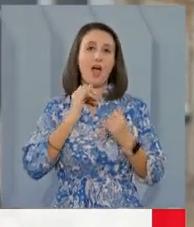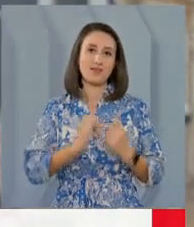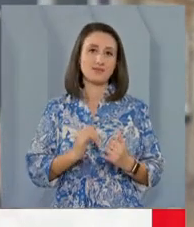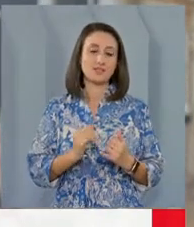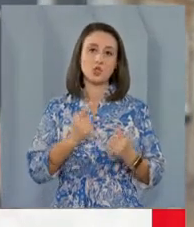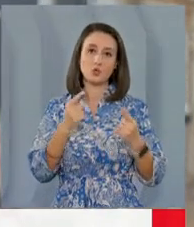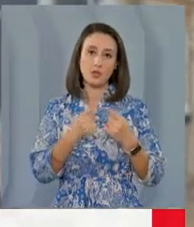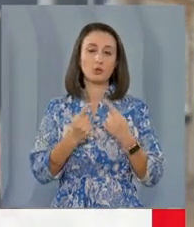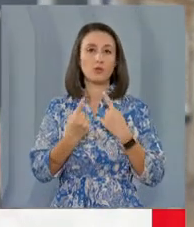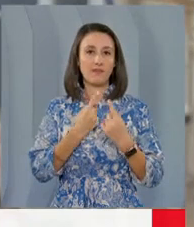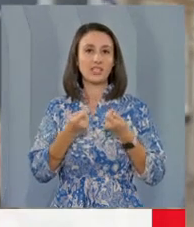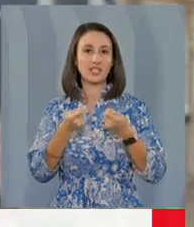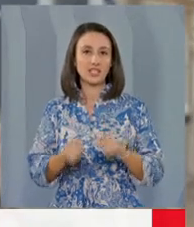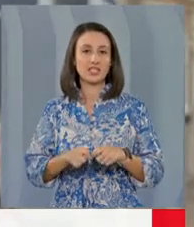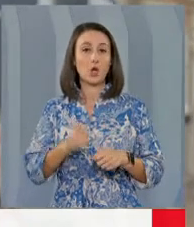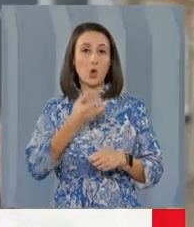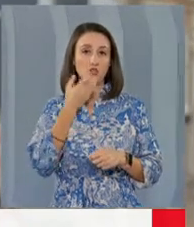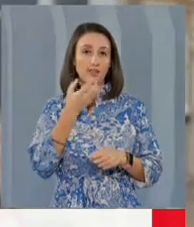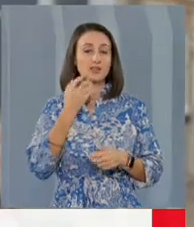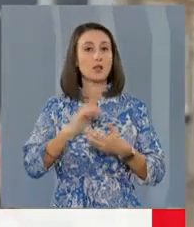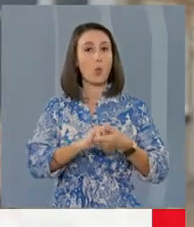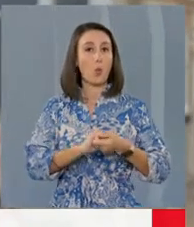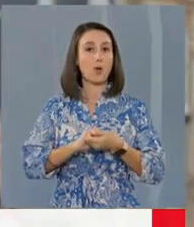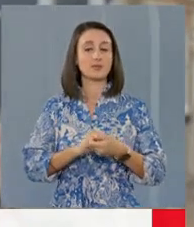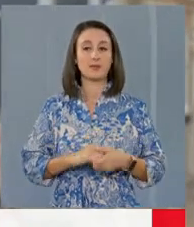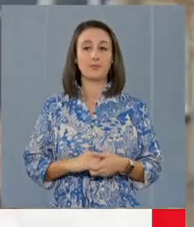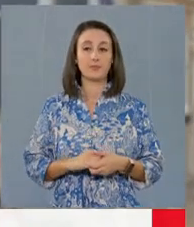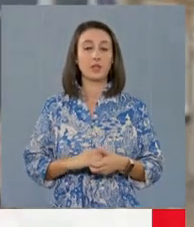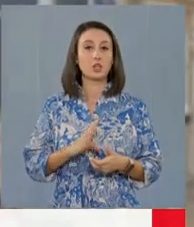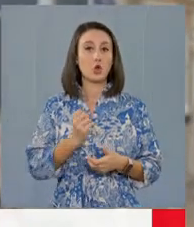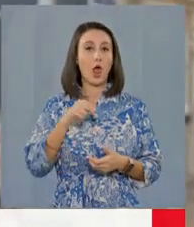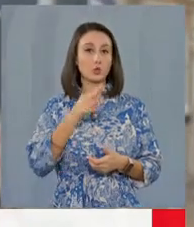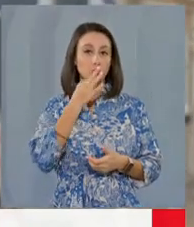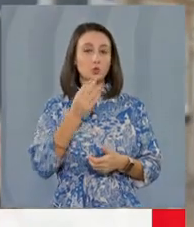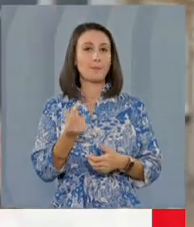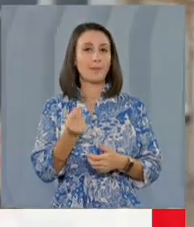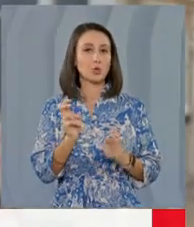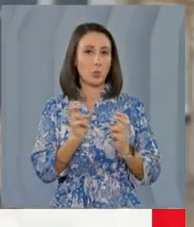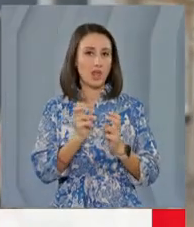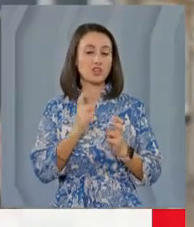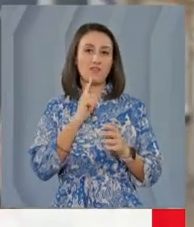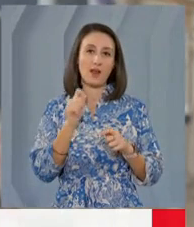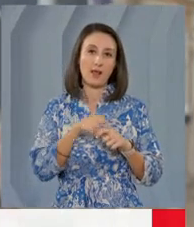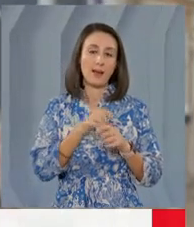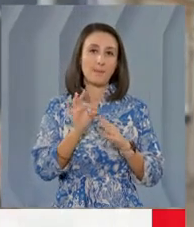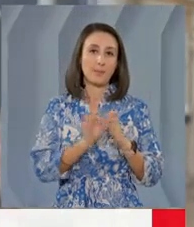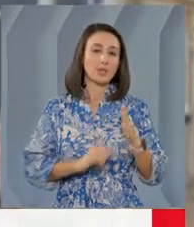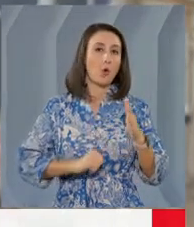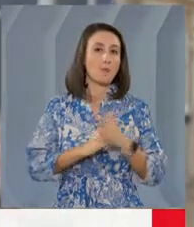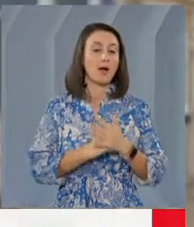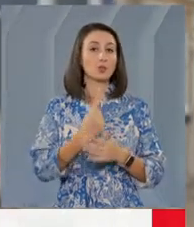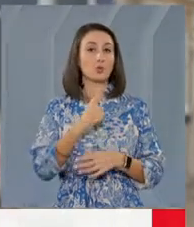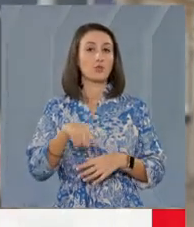astăzi subiectul va fi închis într-o ședință a coaliției. Marcel Ciolacu spune că prețul la energie se va reglementa la un maxim